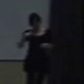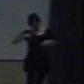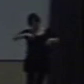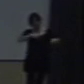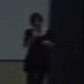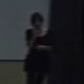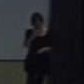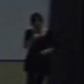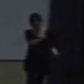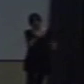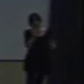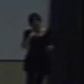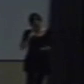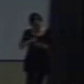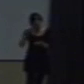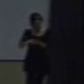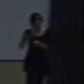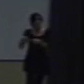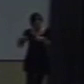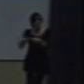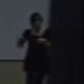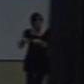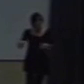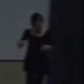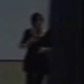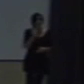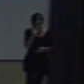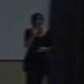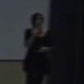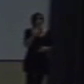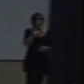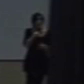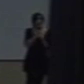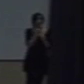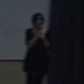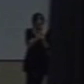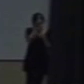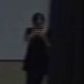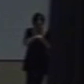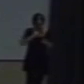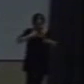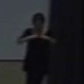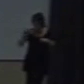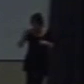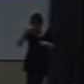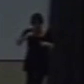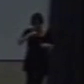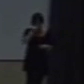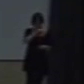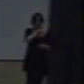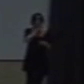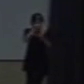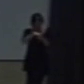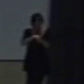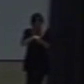criticant els seus exjefes, diguem, el seu compte de Twitter, que això és una font extraordinària, perquè un ex va sortir disparat d'allà perquè